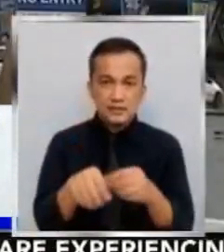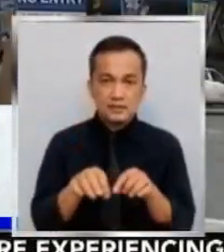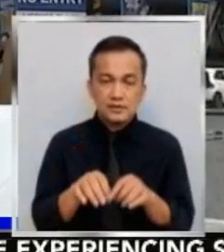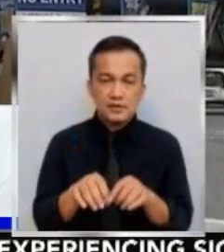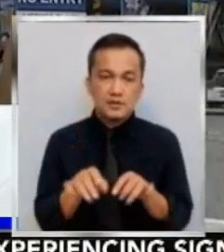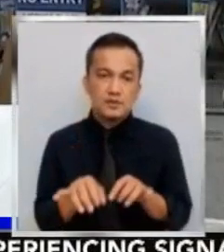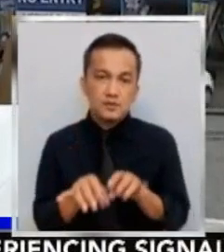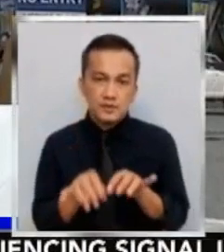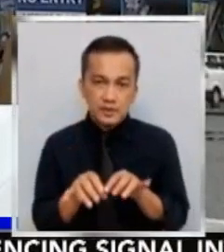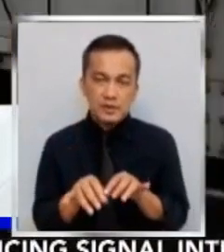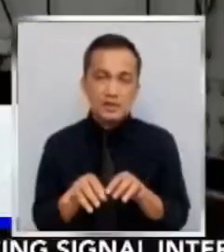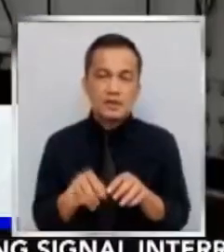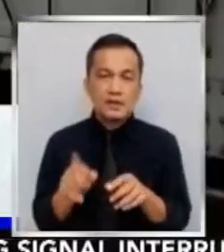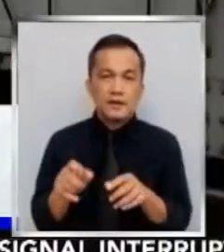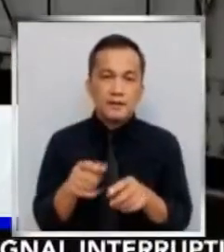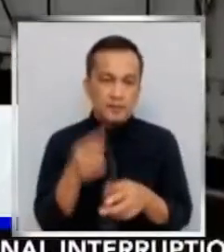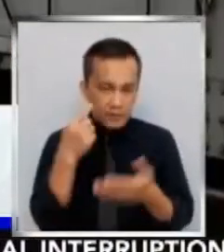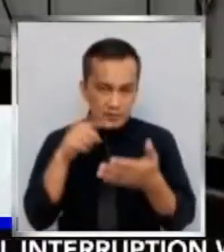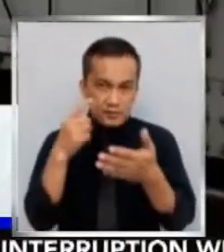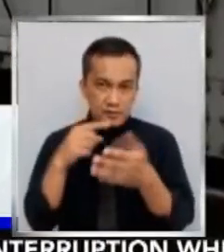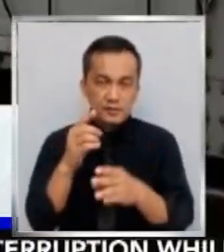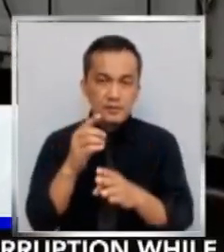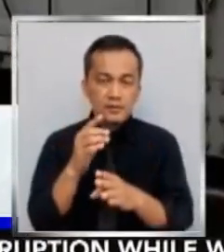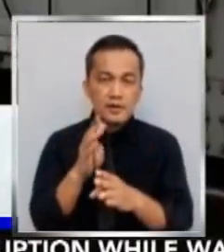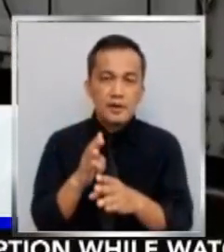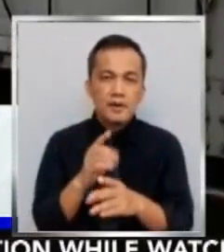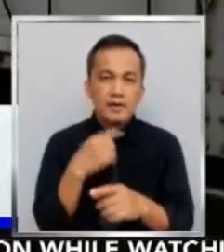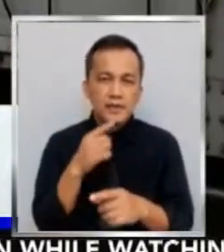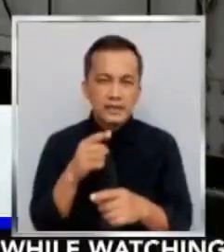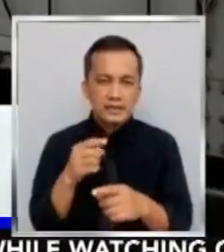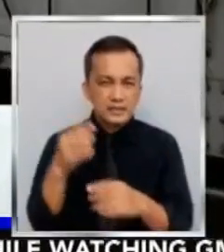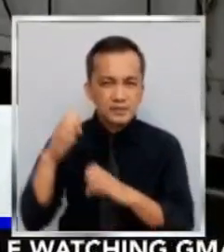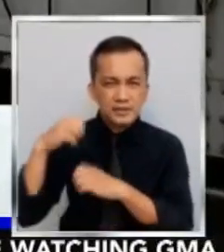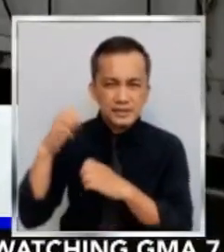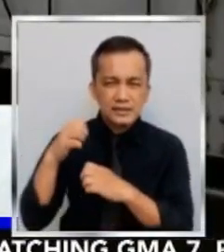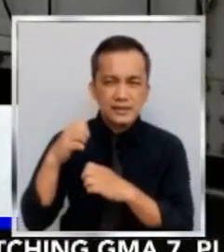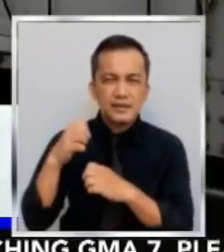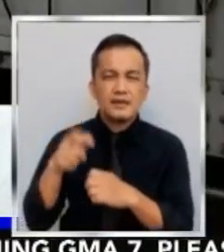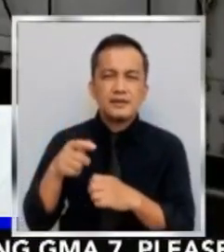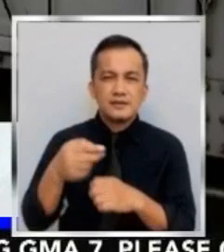dahil sa inaasang pagtaas ng volume ng mga sasakyan.